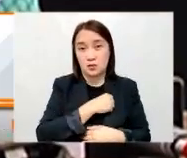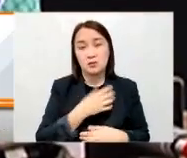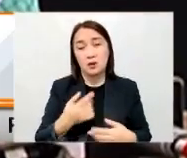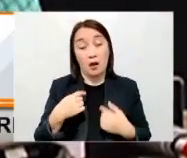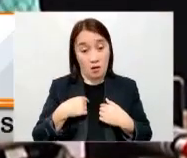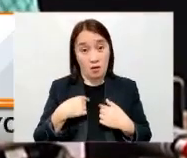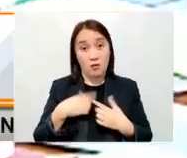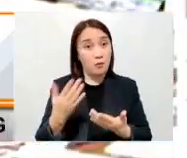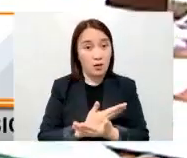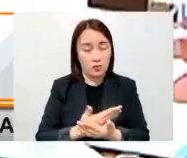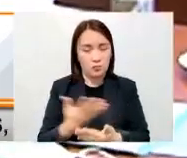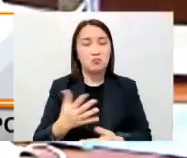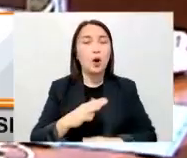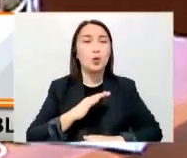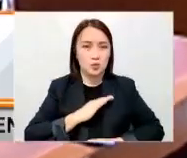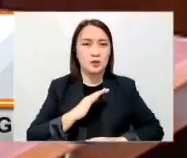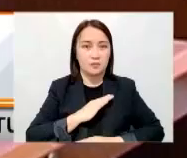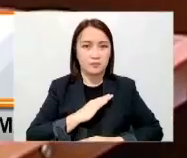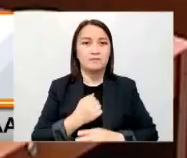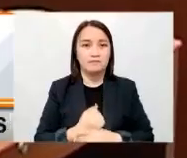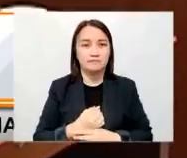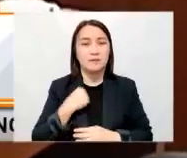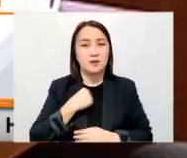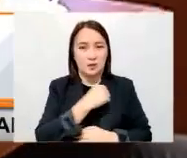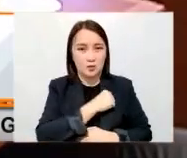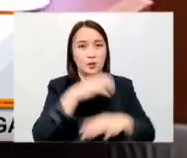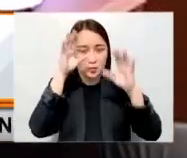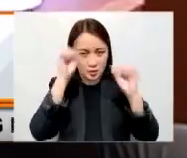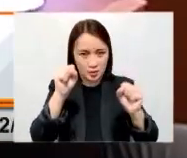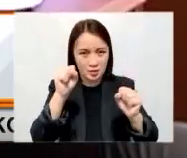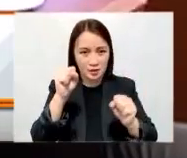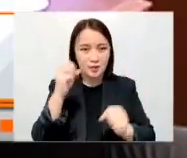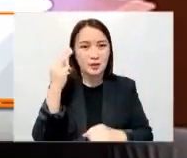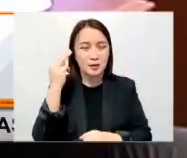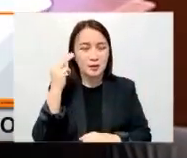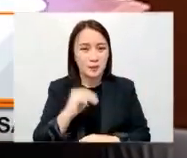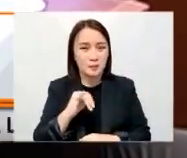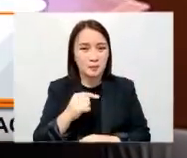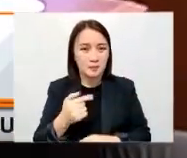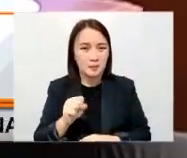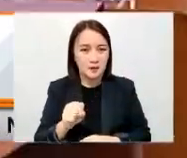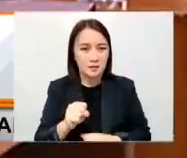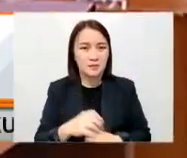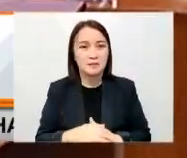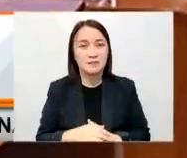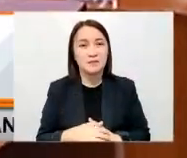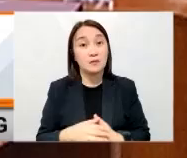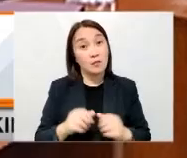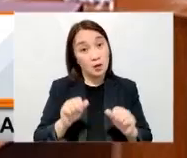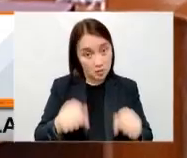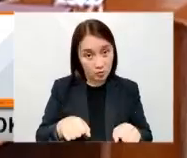wala. Kontento ako sa kanya. Tinanong ko si Senate President Mig Subiri kung may nakarating sa kanyang impormasyon ang posibilidad